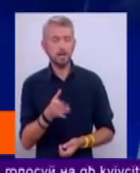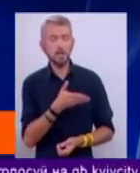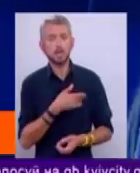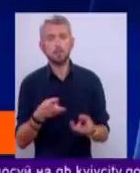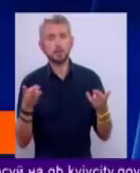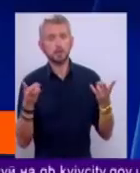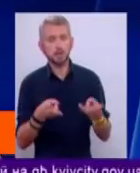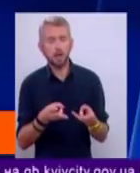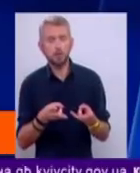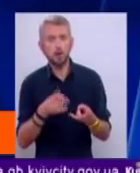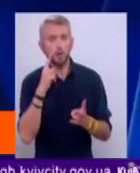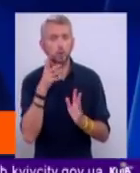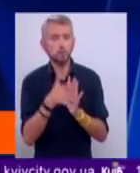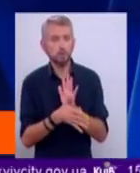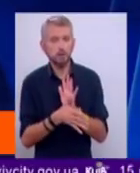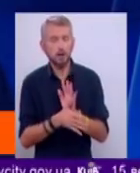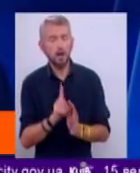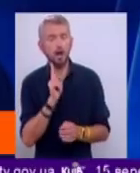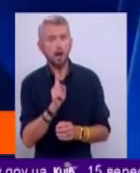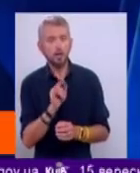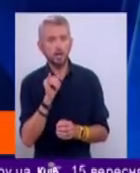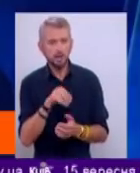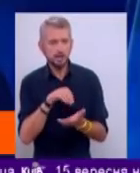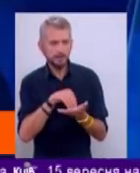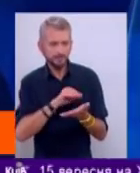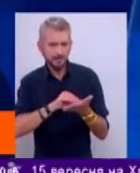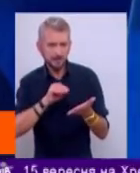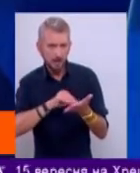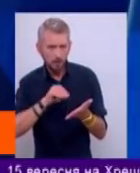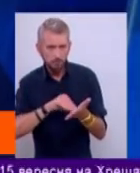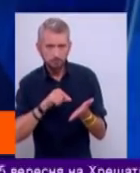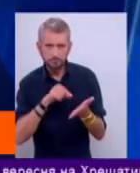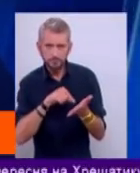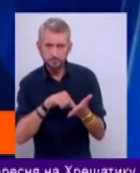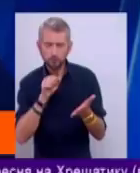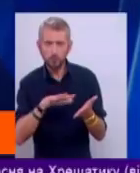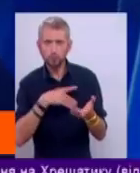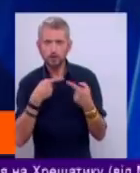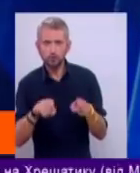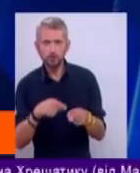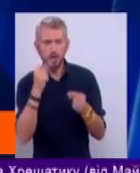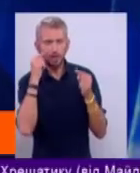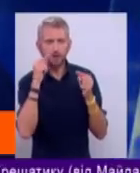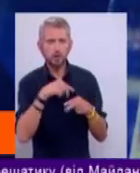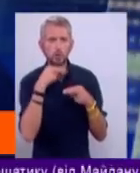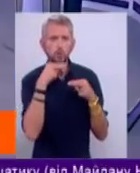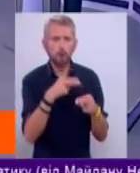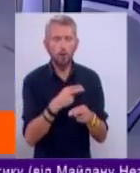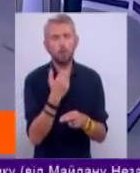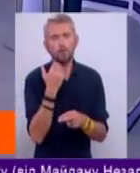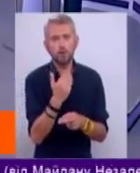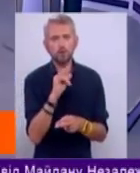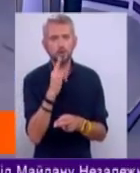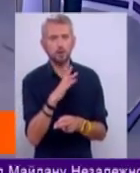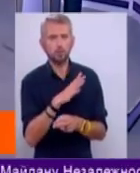треба розуміти, але ж і запис може бути інший. Зверніть увагу, ваша дитина